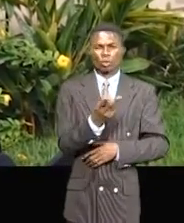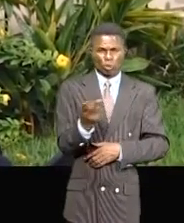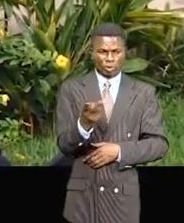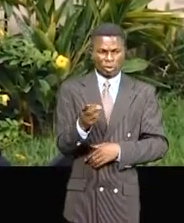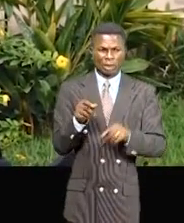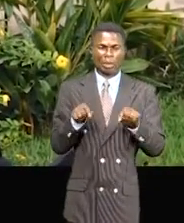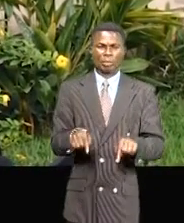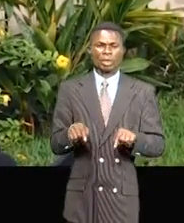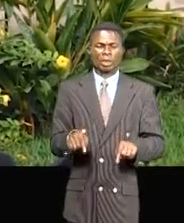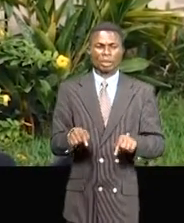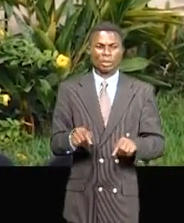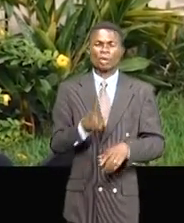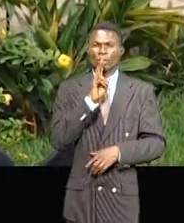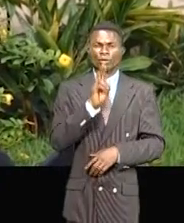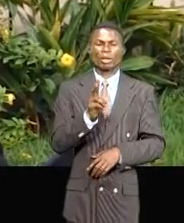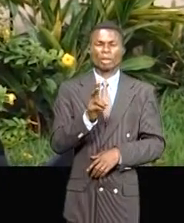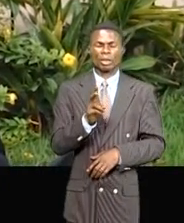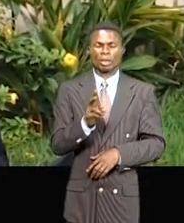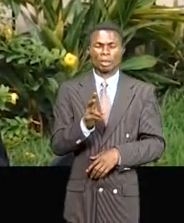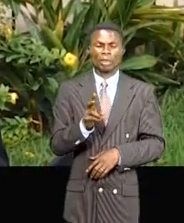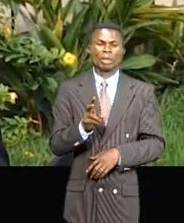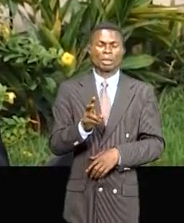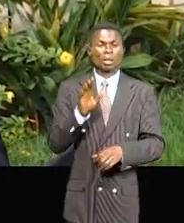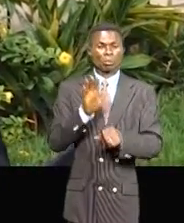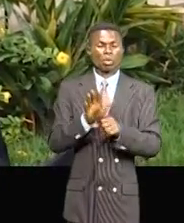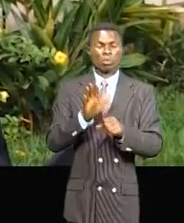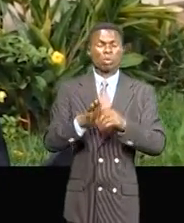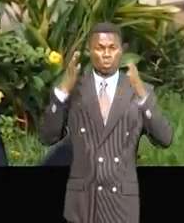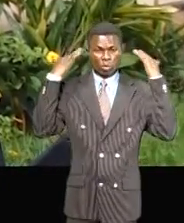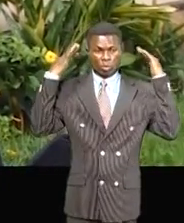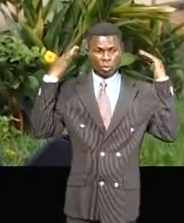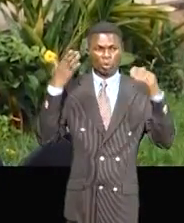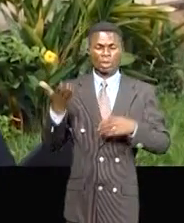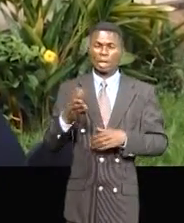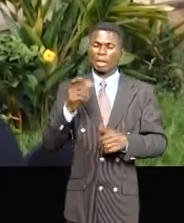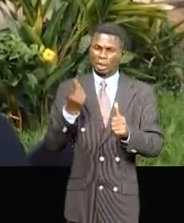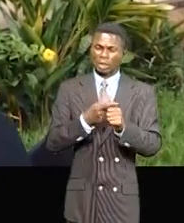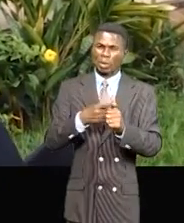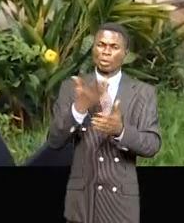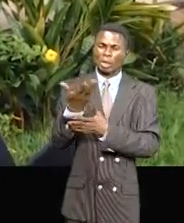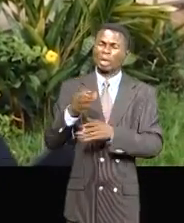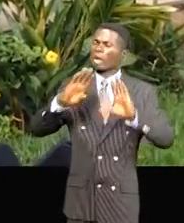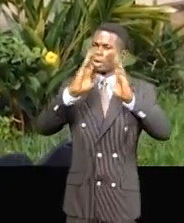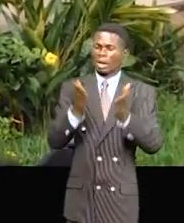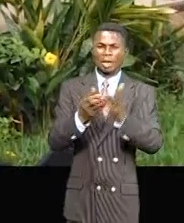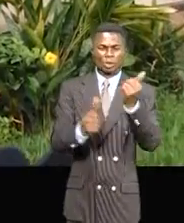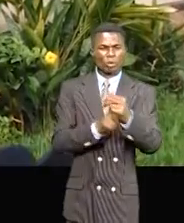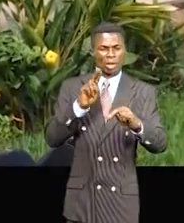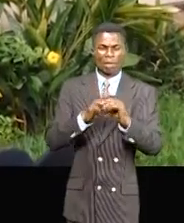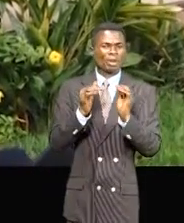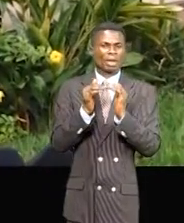ici, effectivement, c'est vrai qu'il y a beaucoup de spéculations, mais je voudrais ramener tout le monde à la